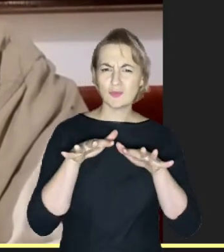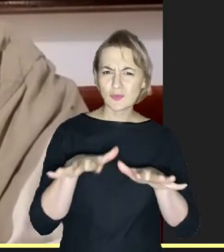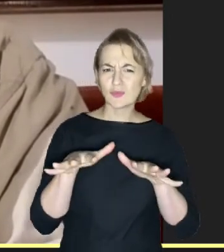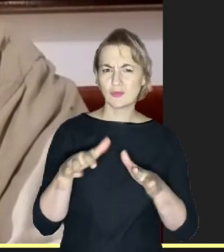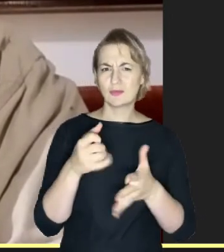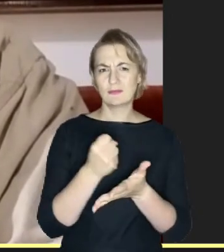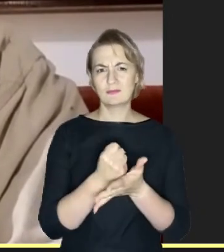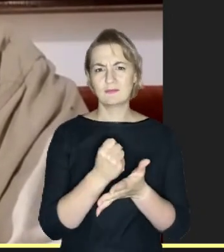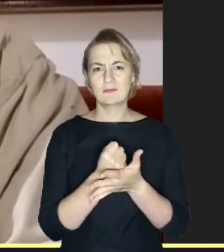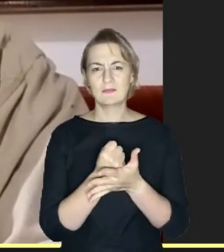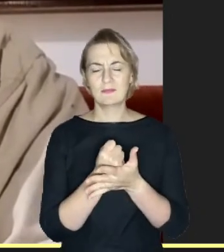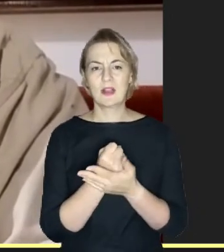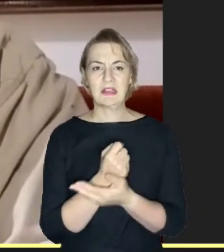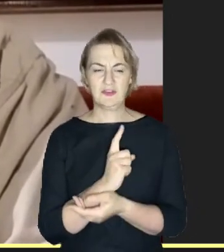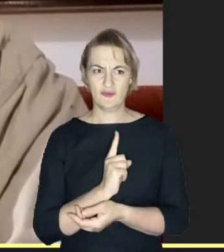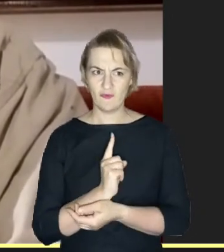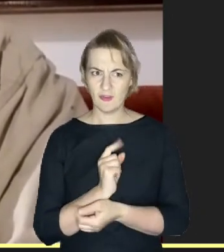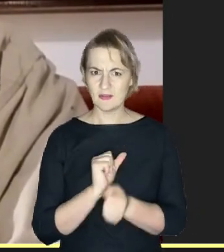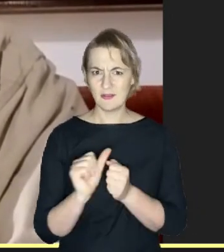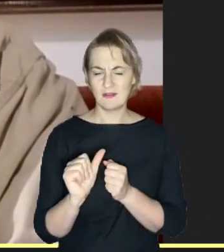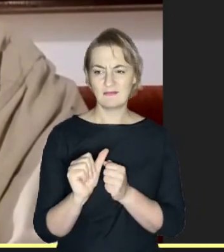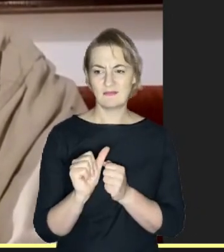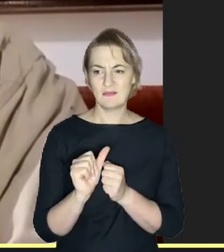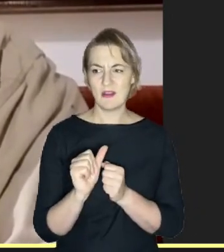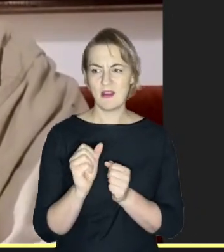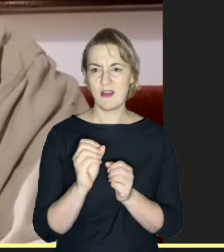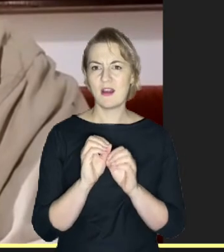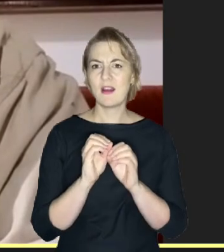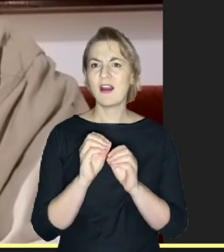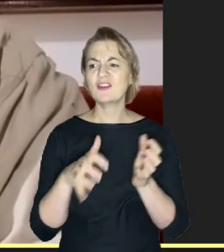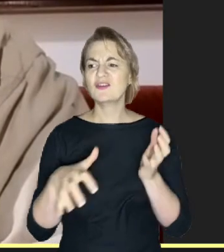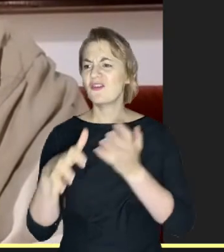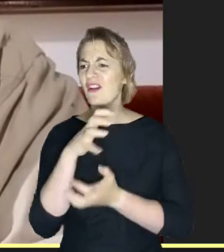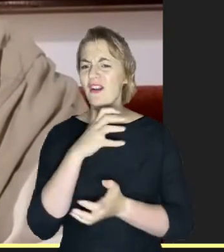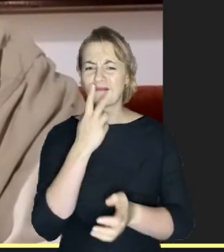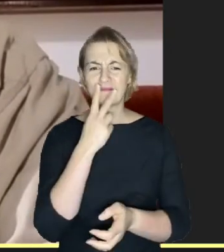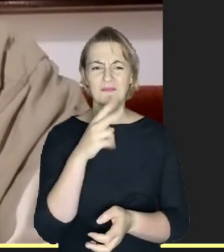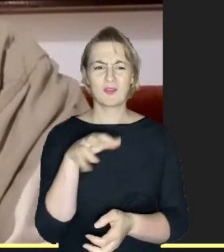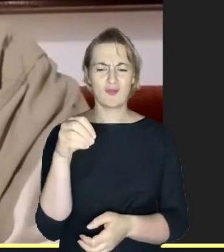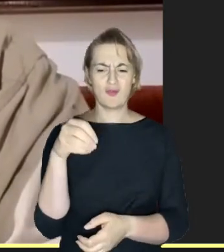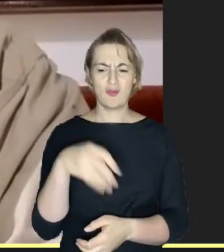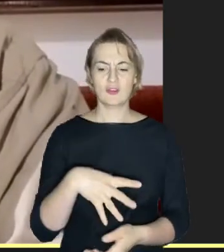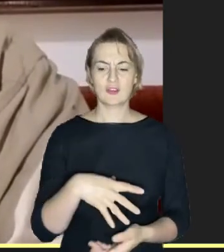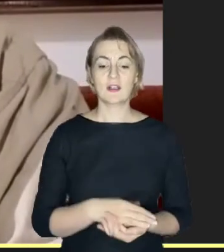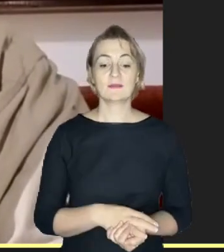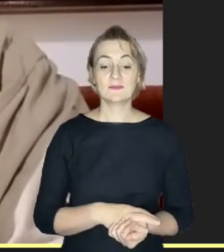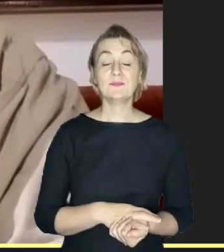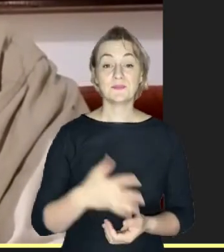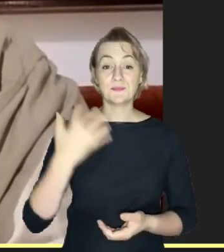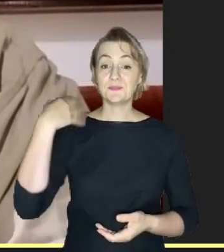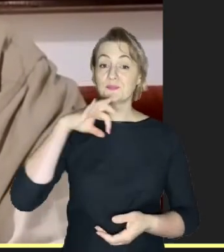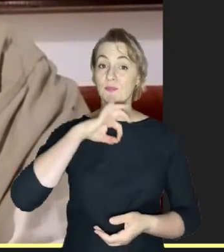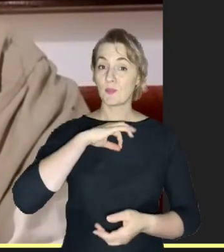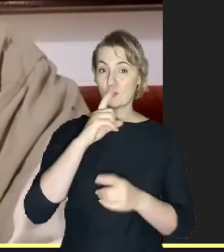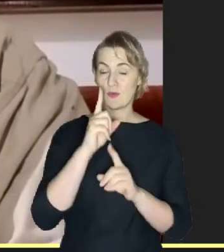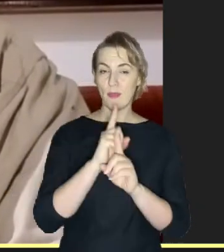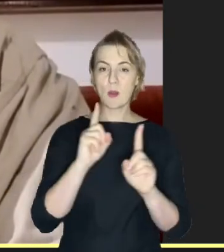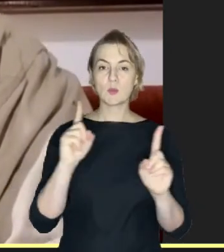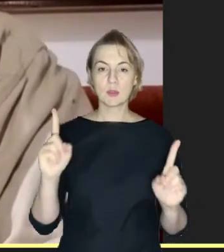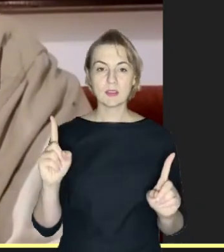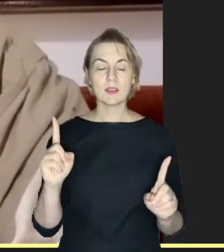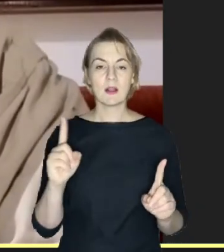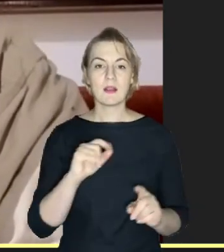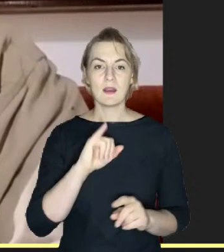te świeczki w sobie, a świat ma się coraz gorzej. Mój nauczyciel, jeden z moich nauczycieli, Janusz Korbel, którego